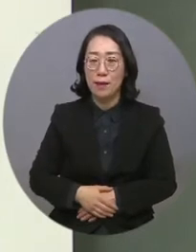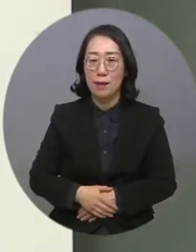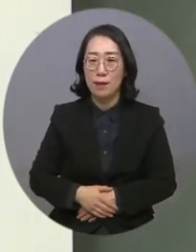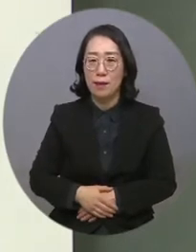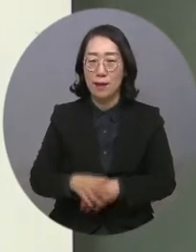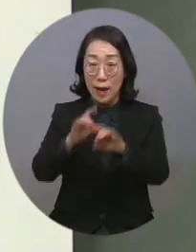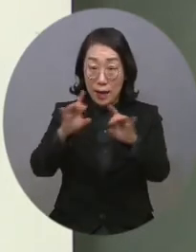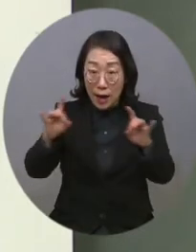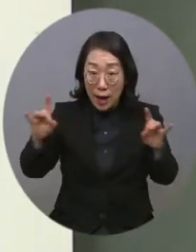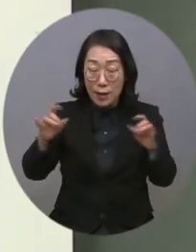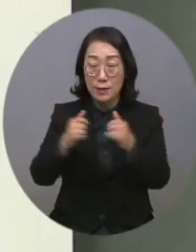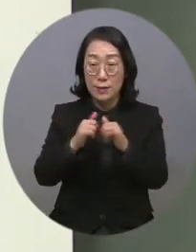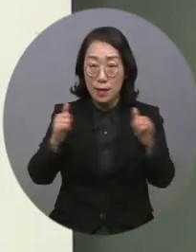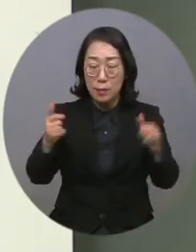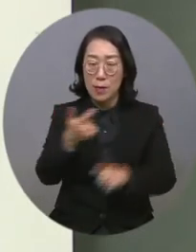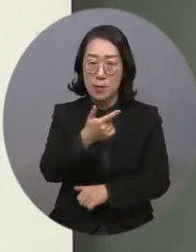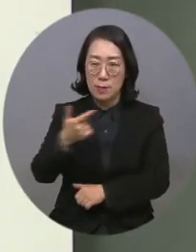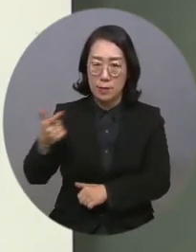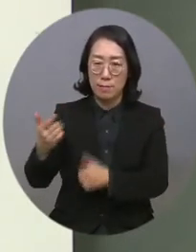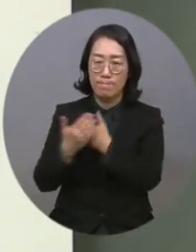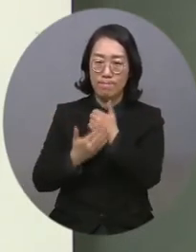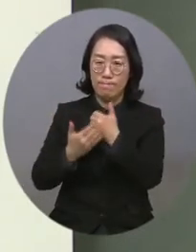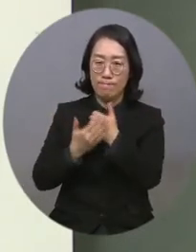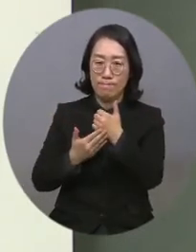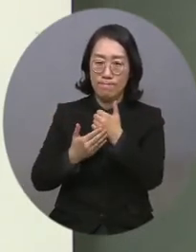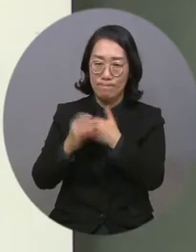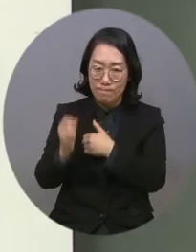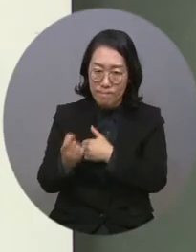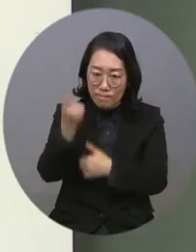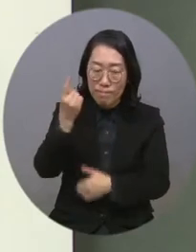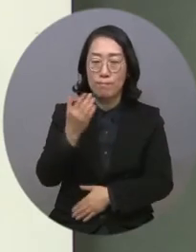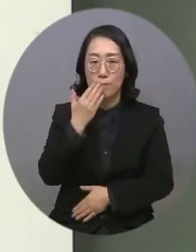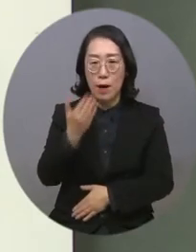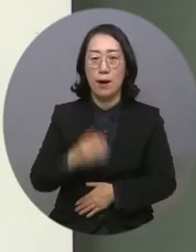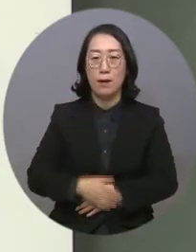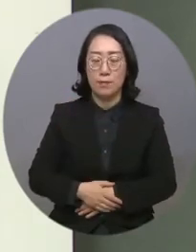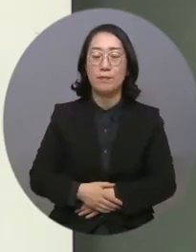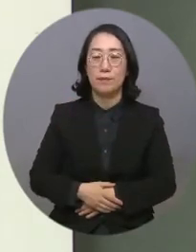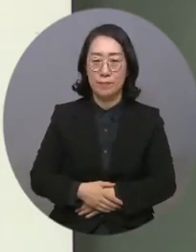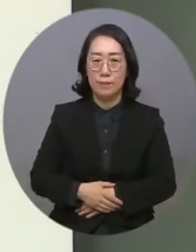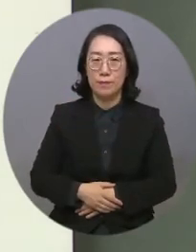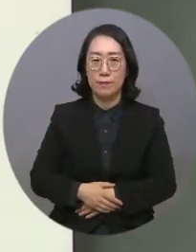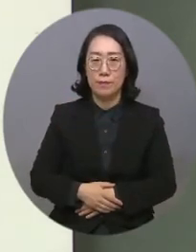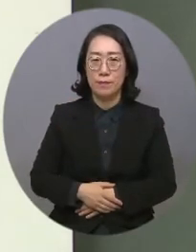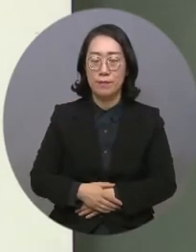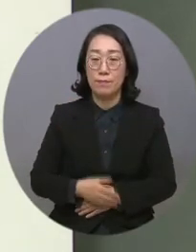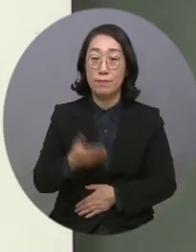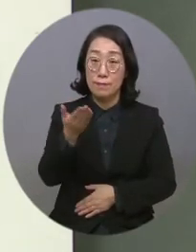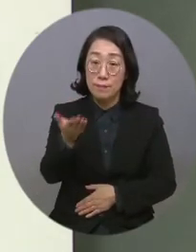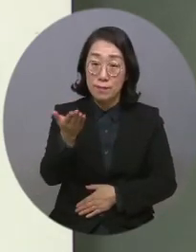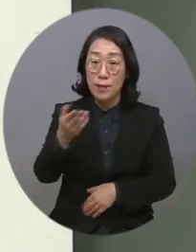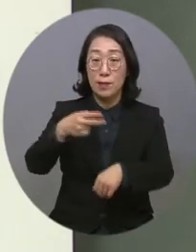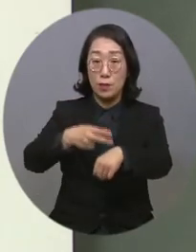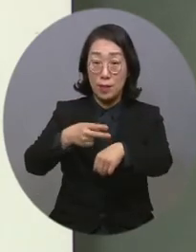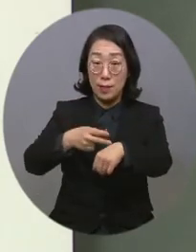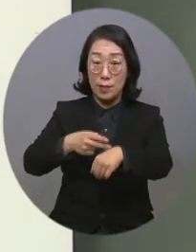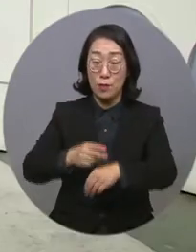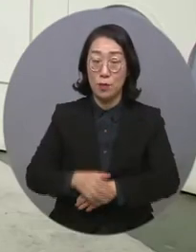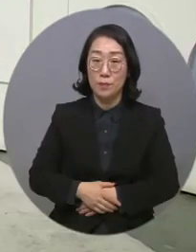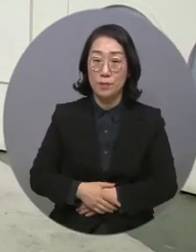큰 어떤 계기가 되지 않았나 이런 생각을 해봅니다. 맞습니다. 그런데 우리 교수님께서 이제